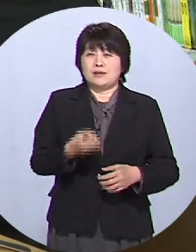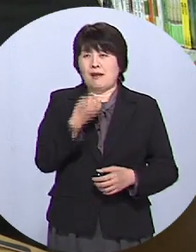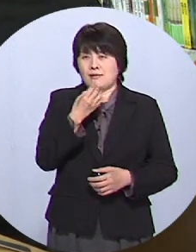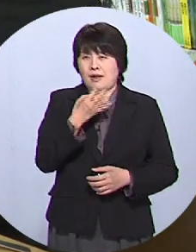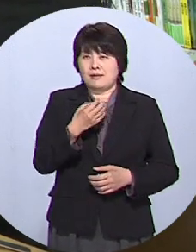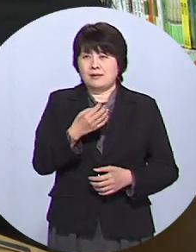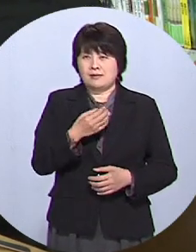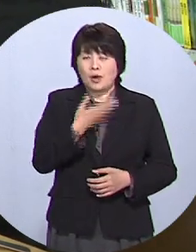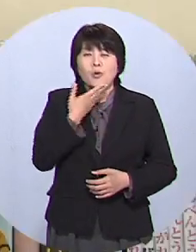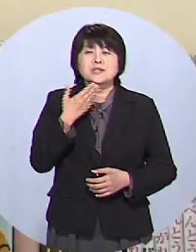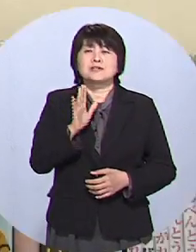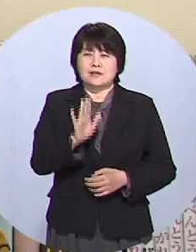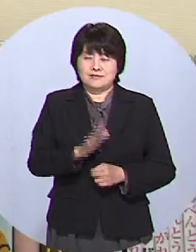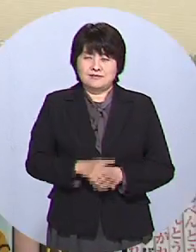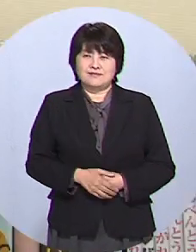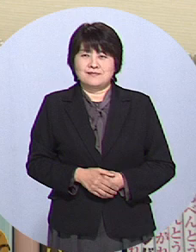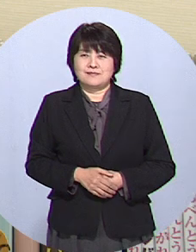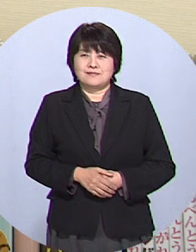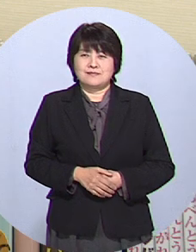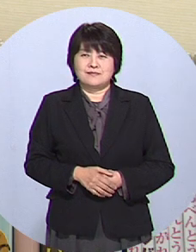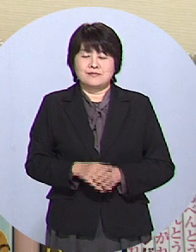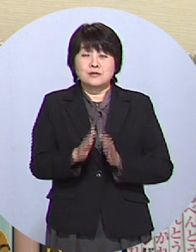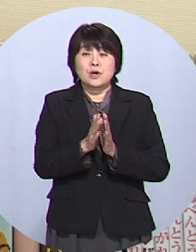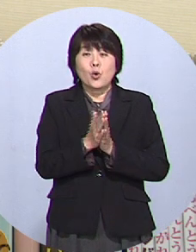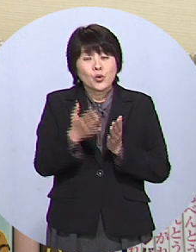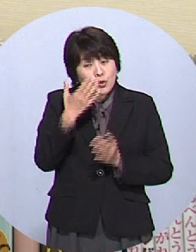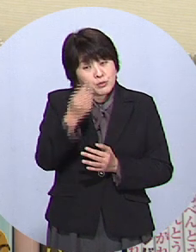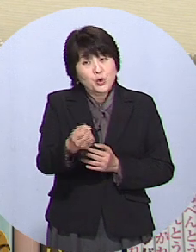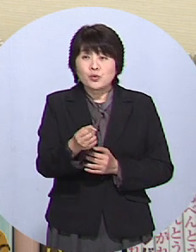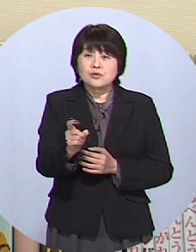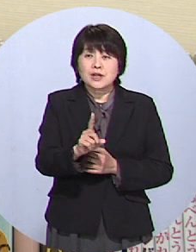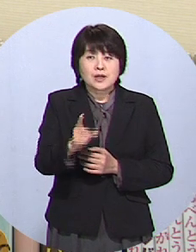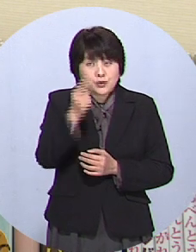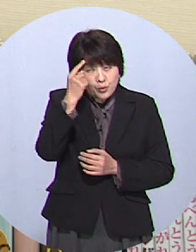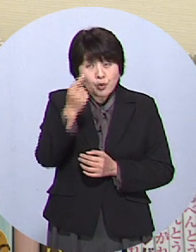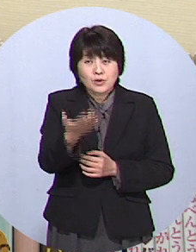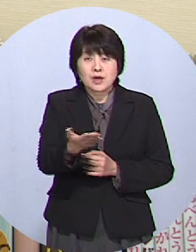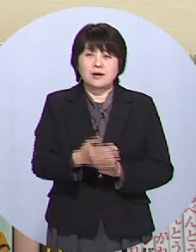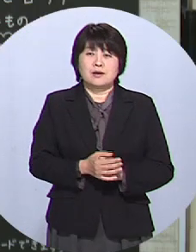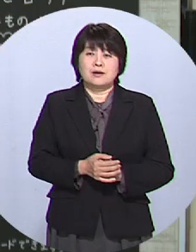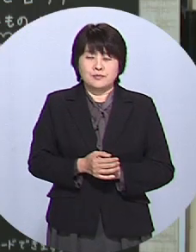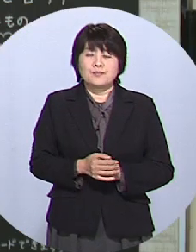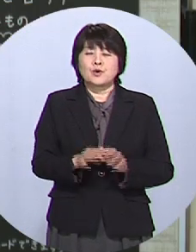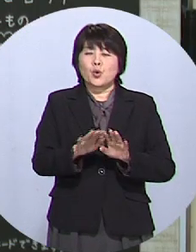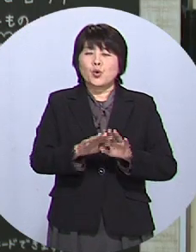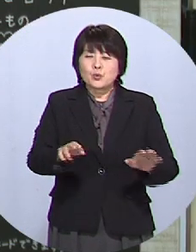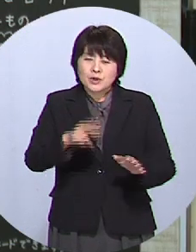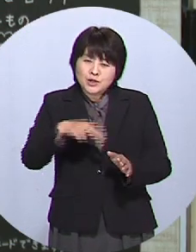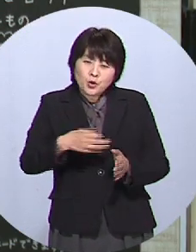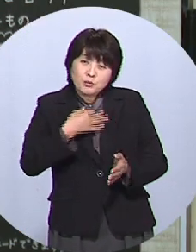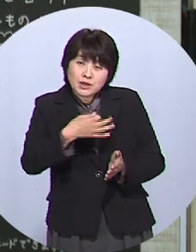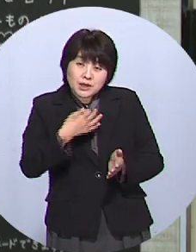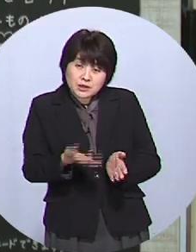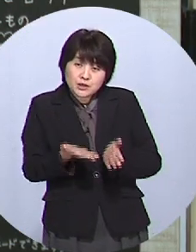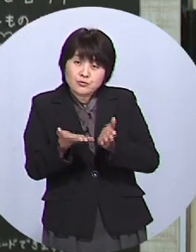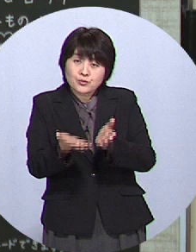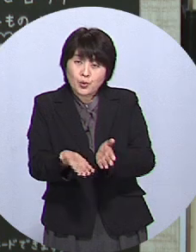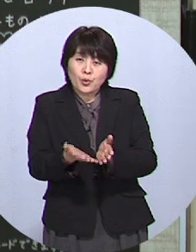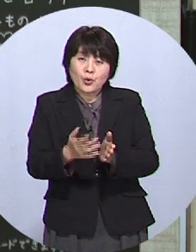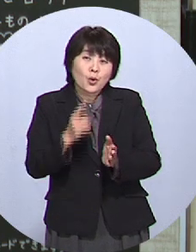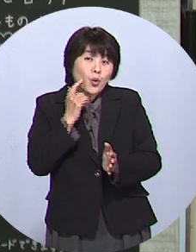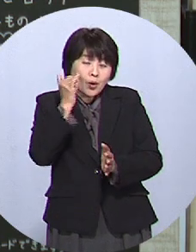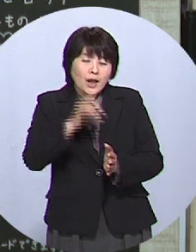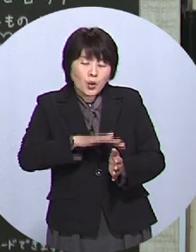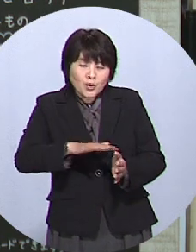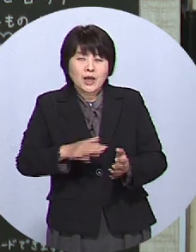味しいです。 はい、 絵本の魅力ってどんなところだと思いますか。 子供たちに読み聞かせをすると、親子